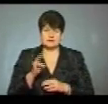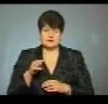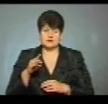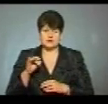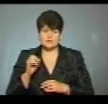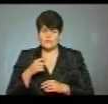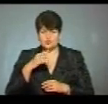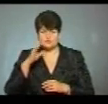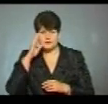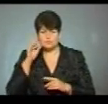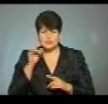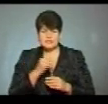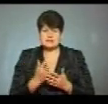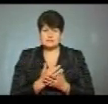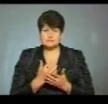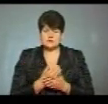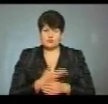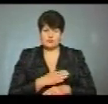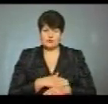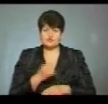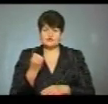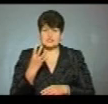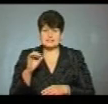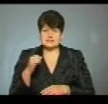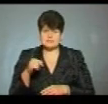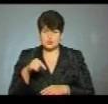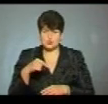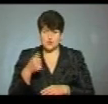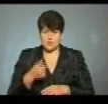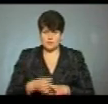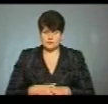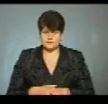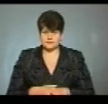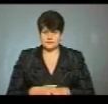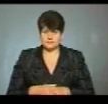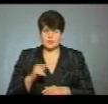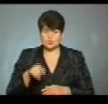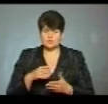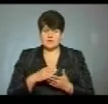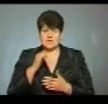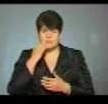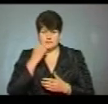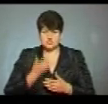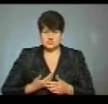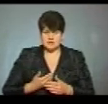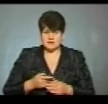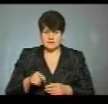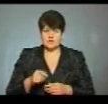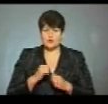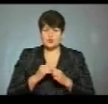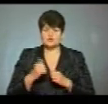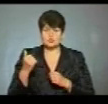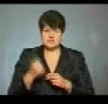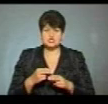що чоловіки поїхали на заробітки у Польщу 14 серпня цього року. Тут бабця їхня жила, але вони кожного